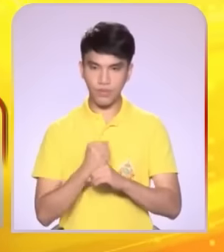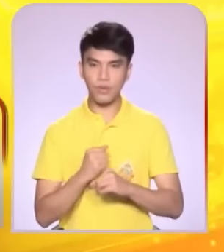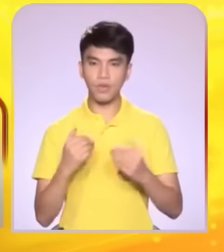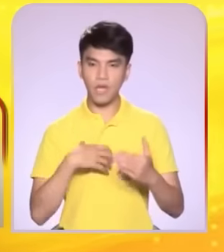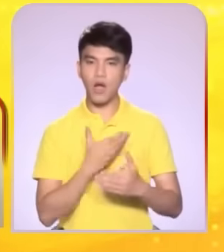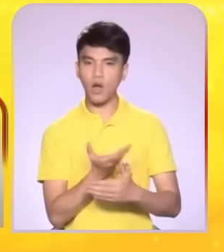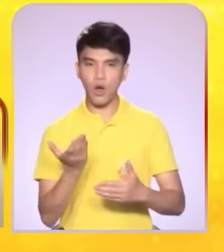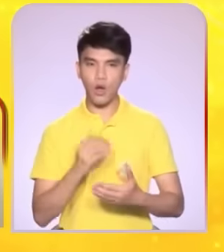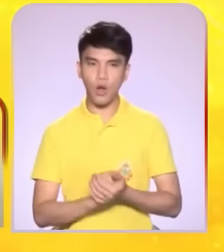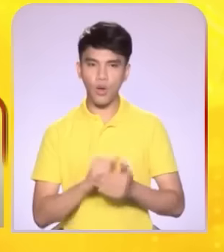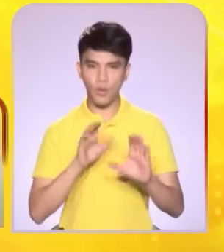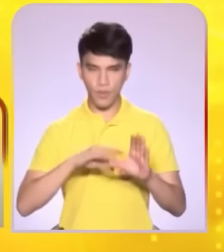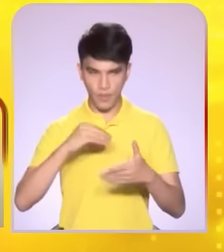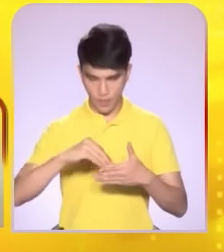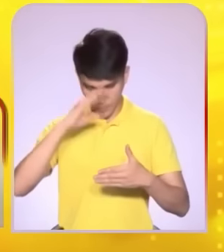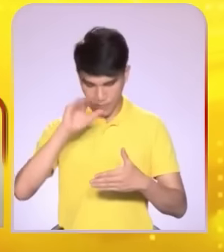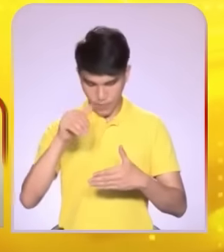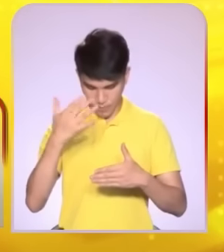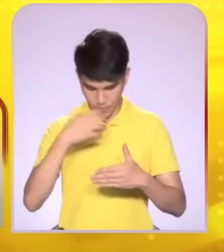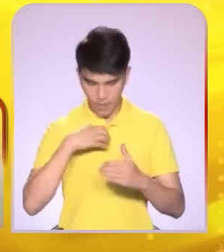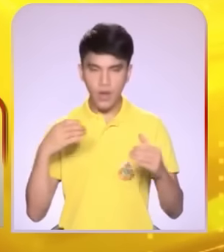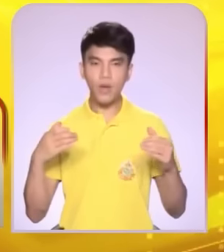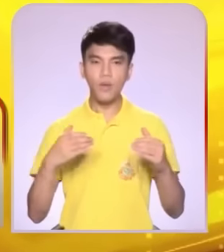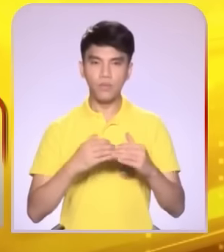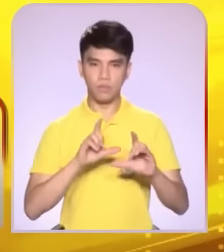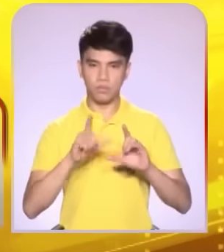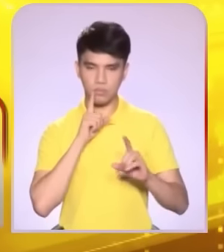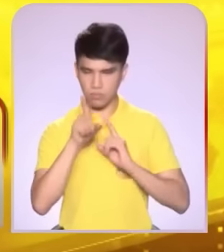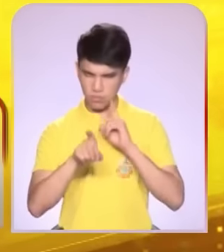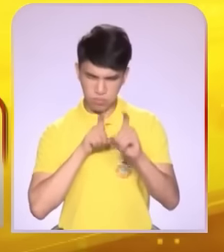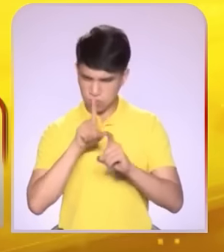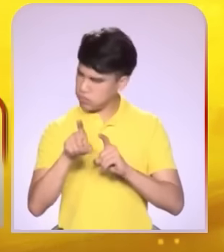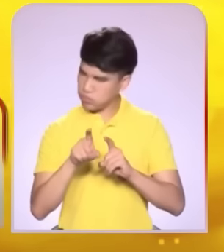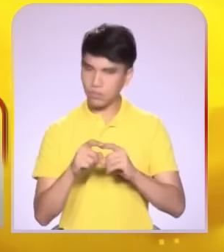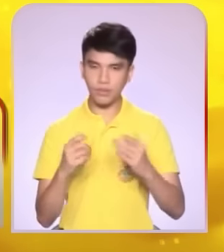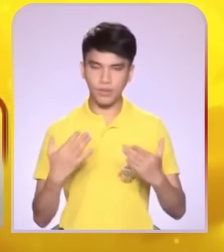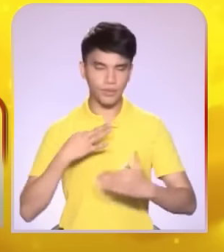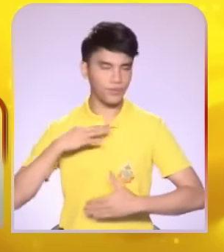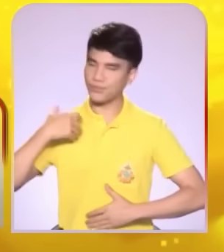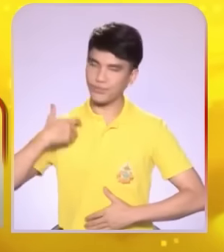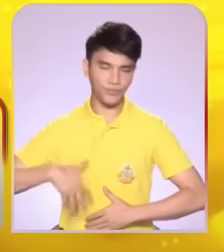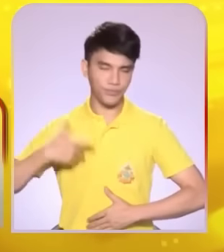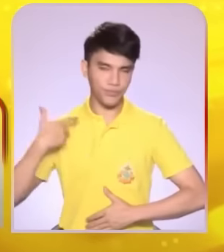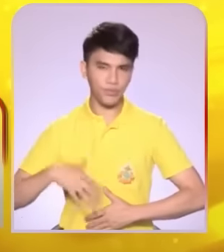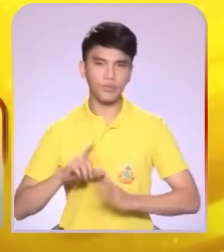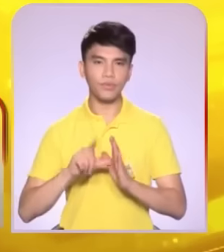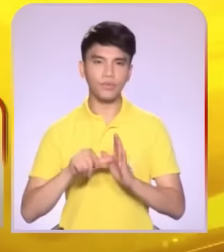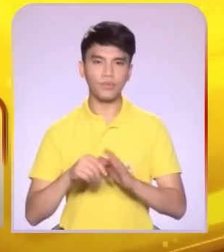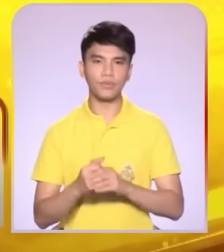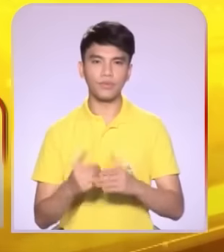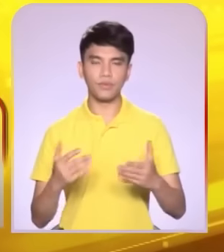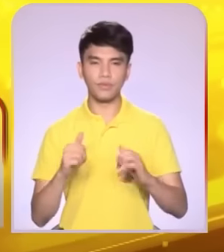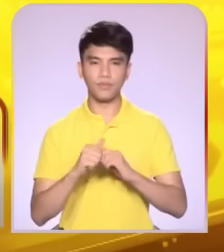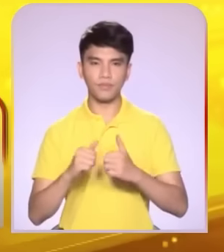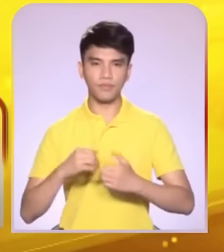กเพื่อให้ครูอ้วนได้ลงคอร์สขอคอนแทคครูจะดึงเข้ากรุ๊ปถามซ้ำๆและกดดันจนไม่สบายใจเลขาครูจึงทำหน้าที่ตั